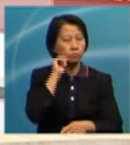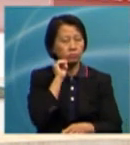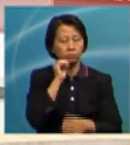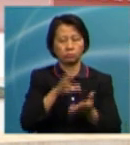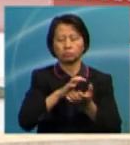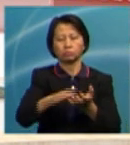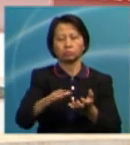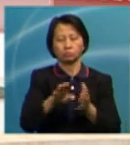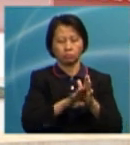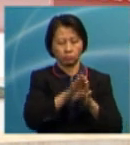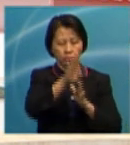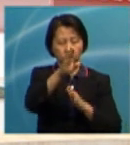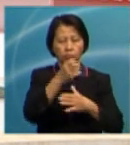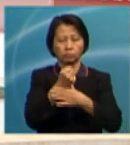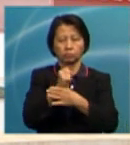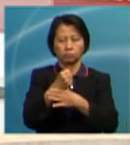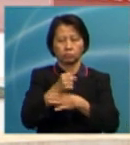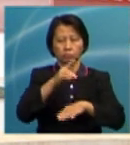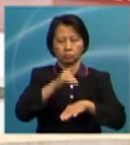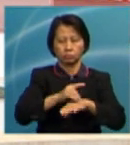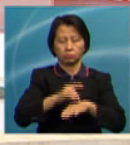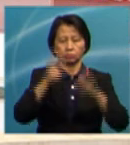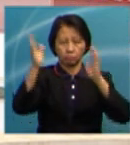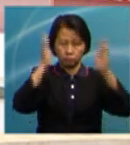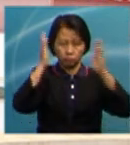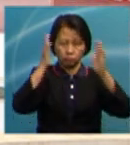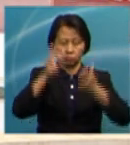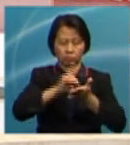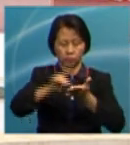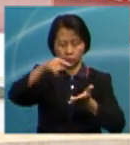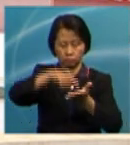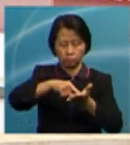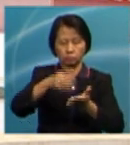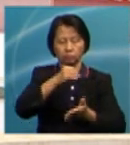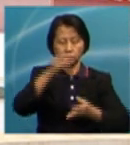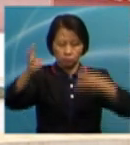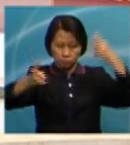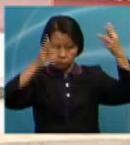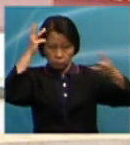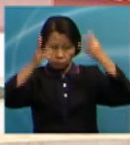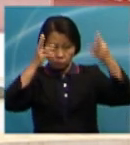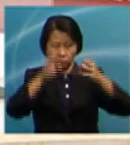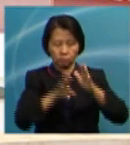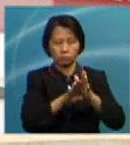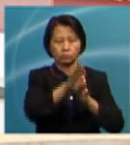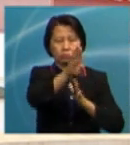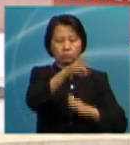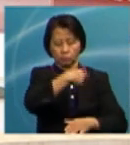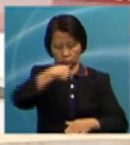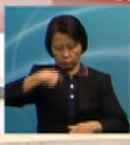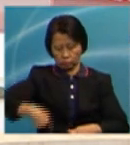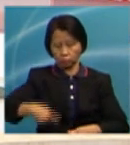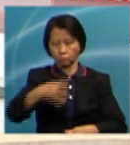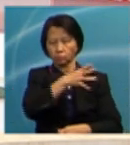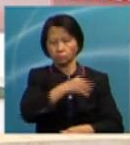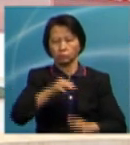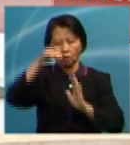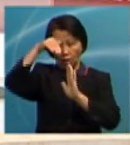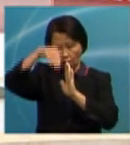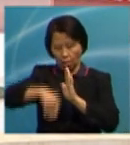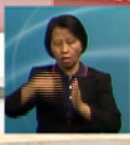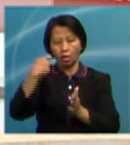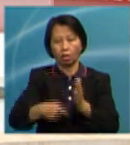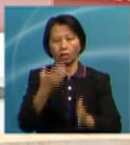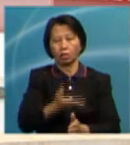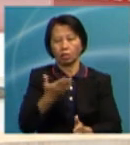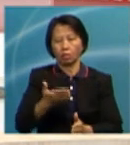menjejaskan prestasi saham di Bursa Malaysia minggu ini selain itu kebimbangan terhadap pertumbuhan China dan ana penurunan harga